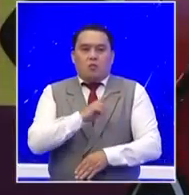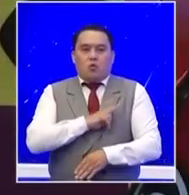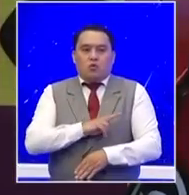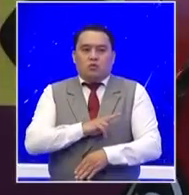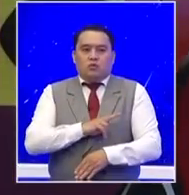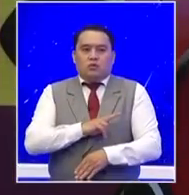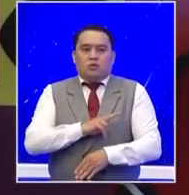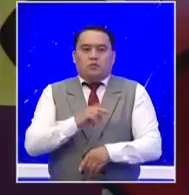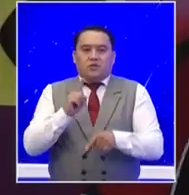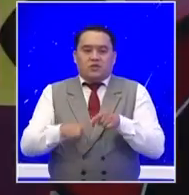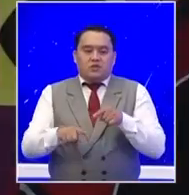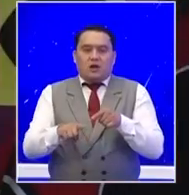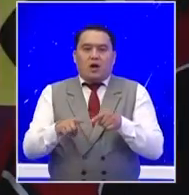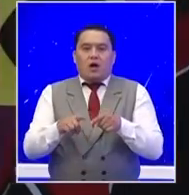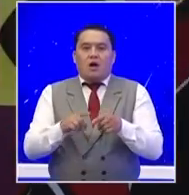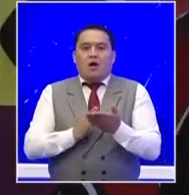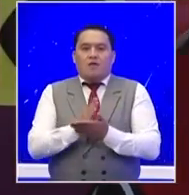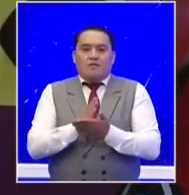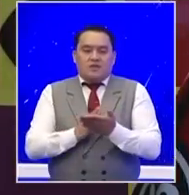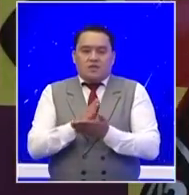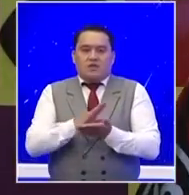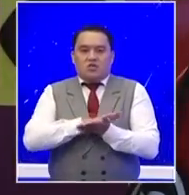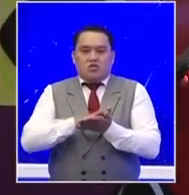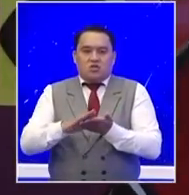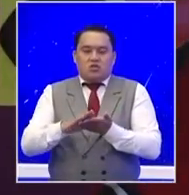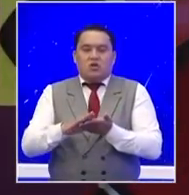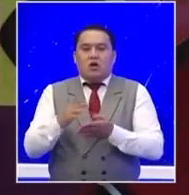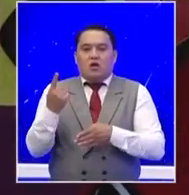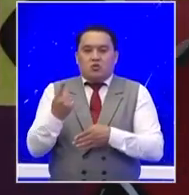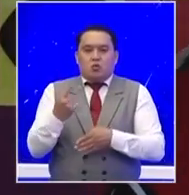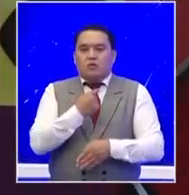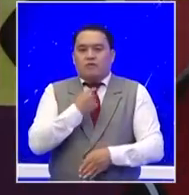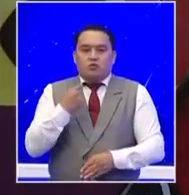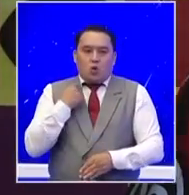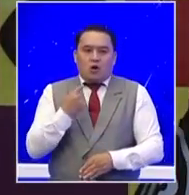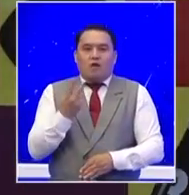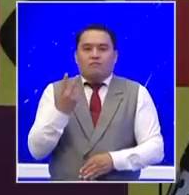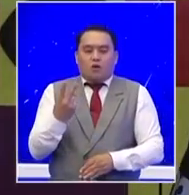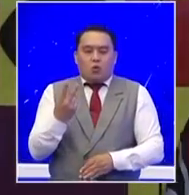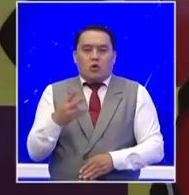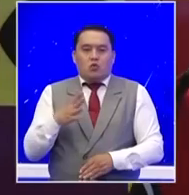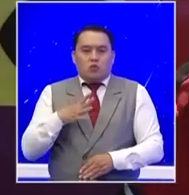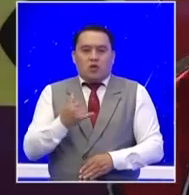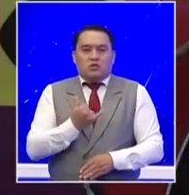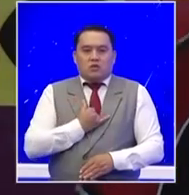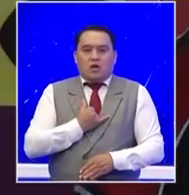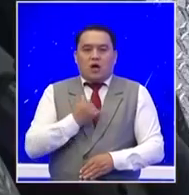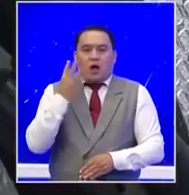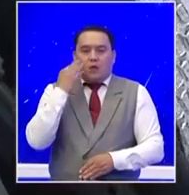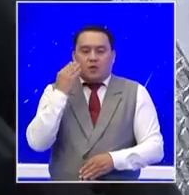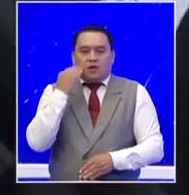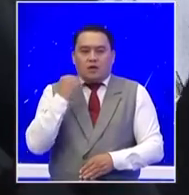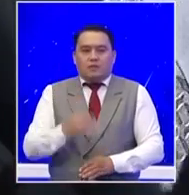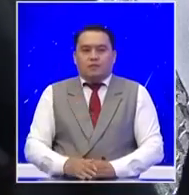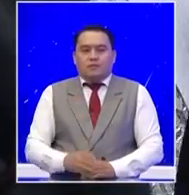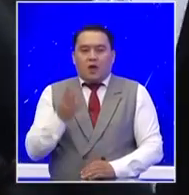санитарной авиации. Санитарная авиация области состоит из двух подразделений. Одно находится в городе Талдыкурган, одно находится в городе Алматы.